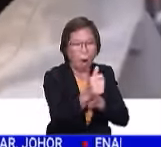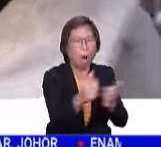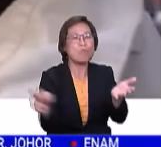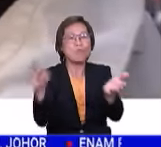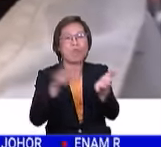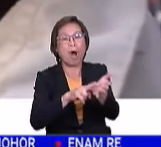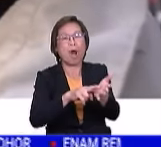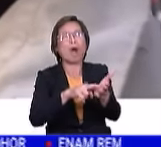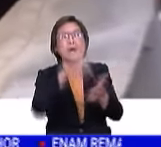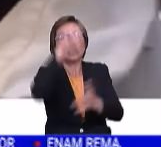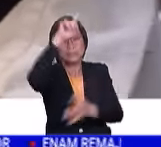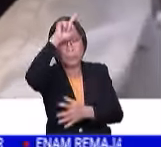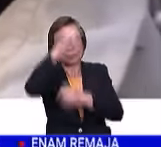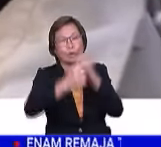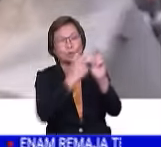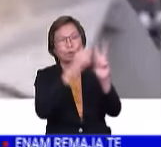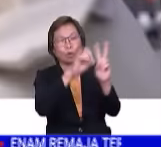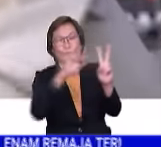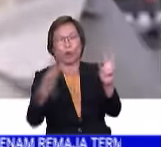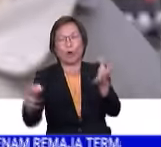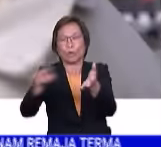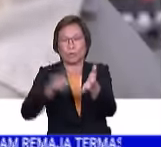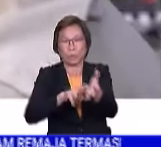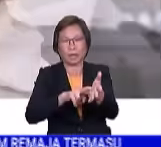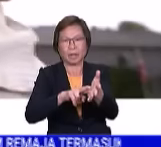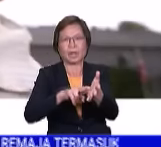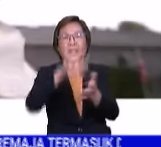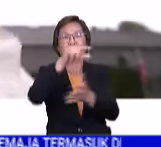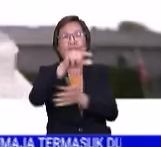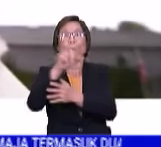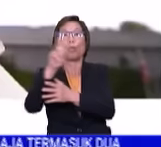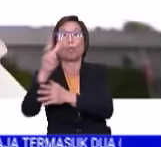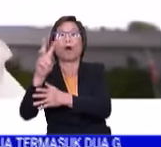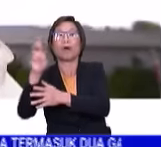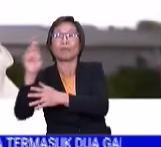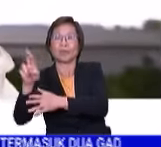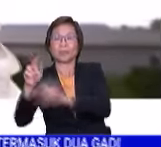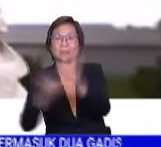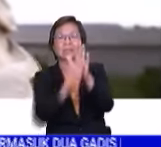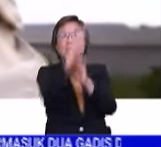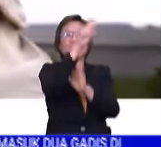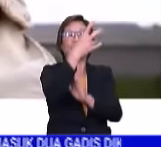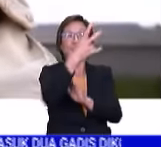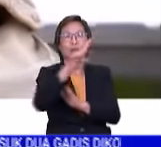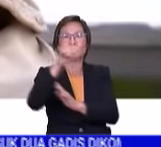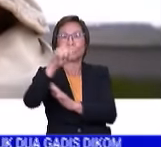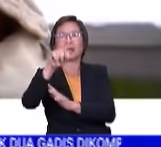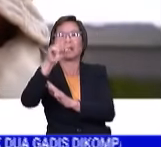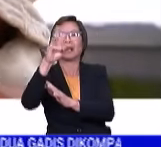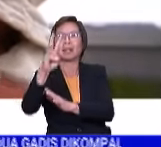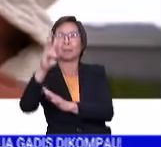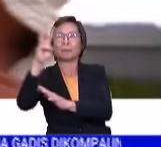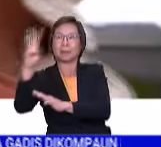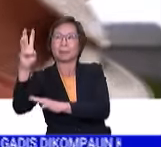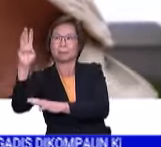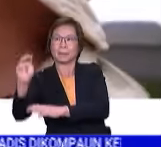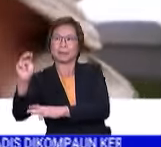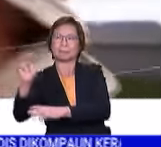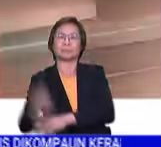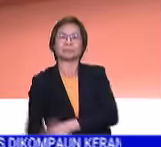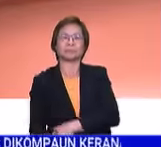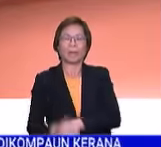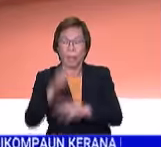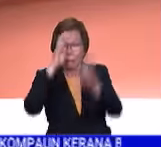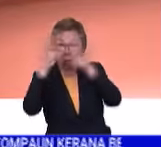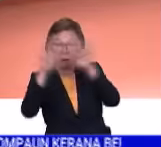pada 2009 yang memegang rekod Guinness World Records pada ketinggian 17.66 meter.